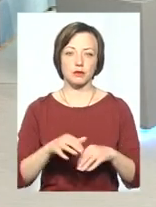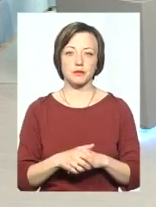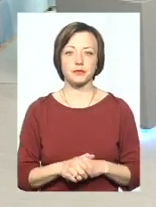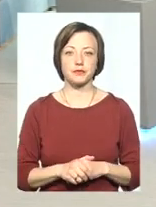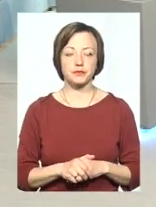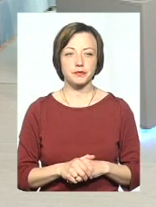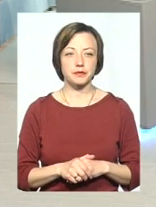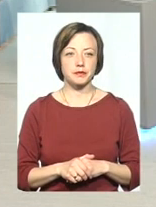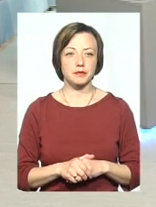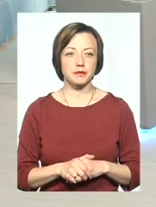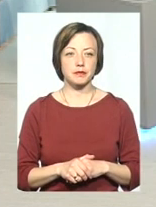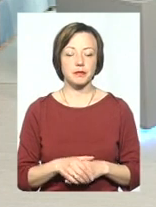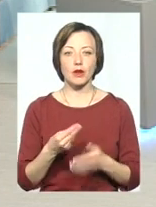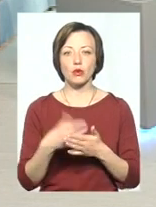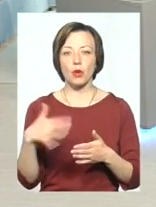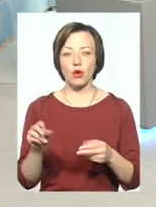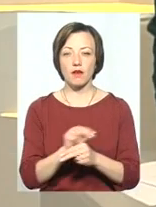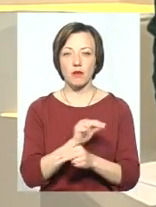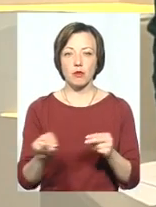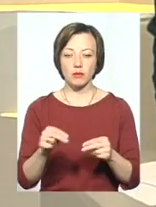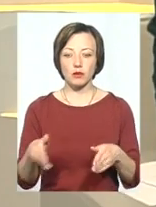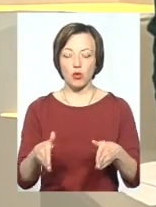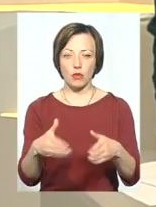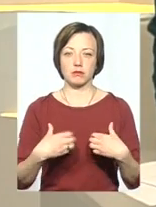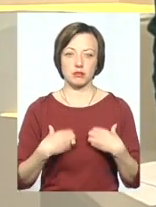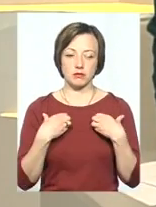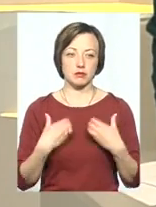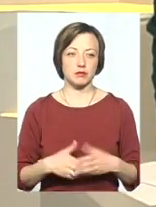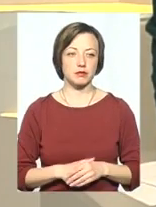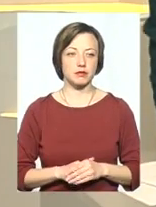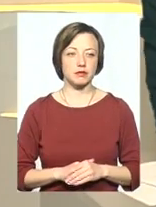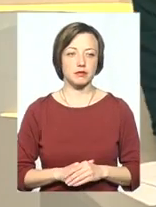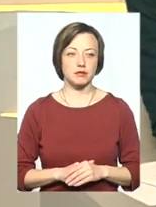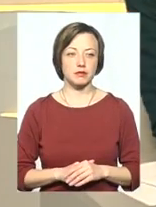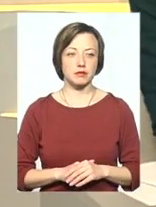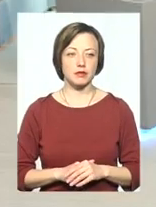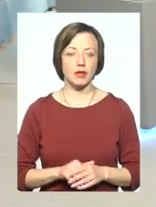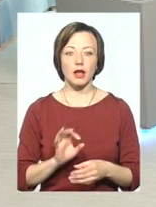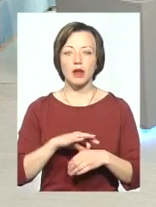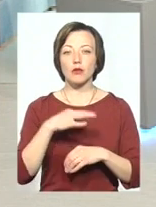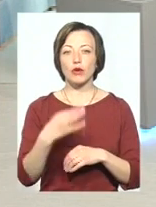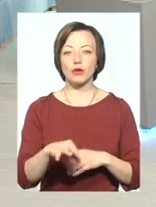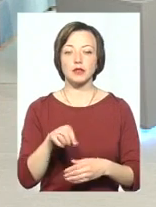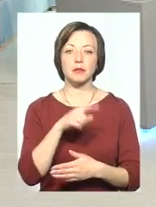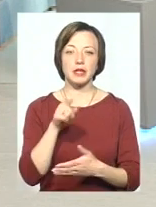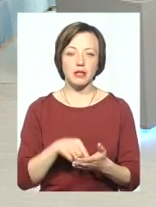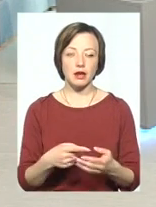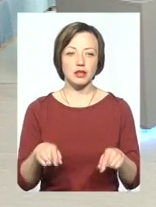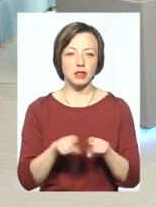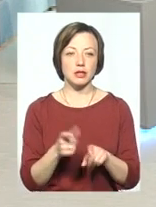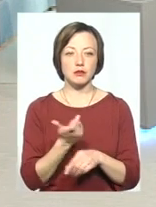нам дорого обходиться в ремонті після їзди по цих дорогах. болюче питання. Теж